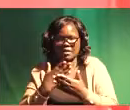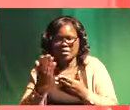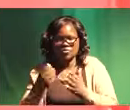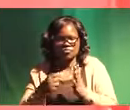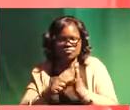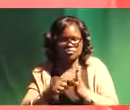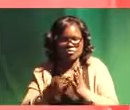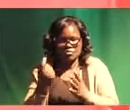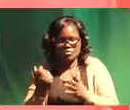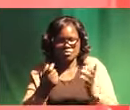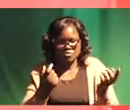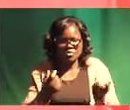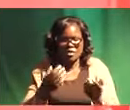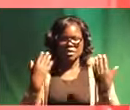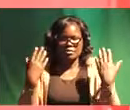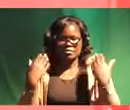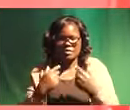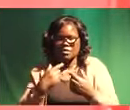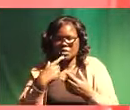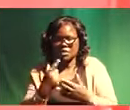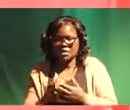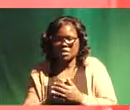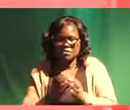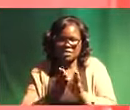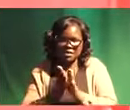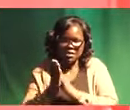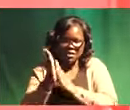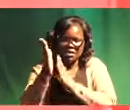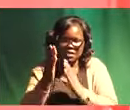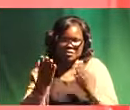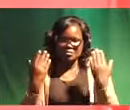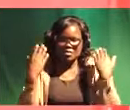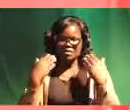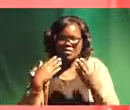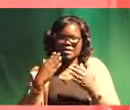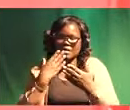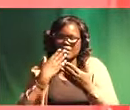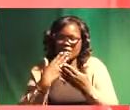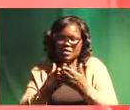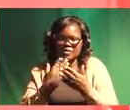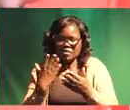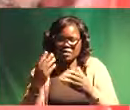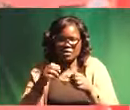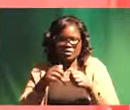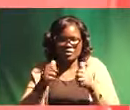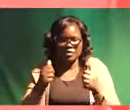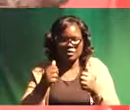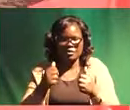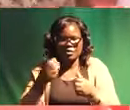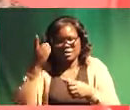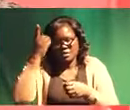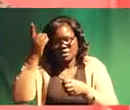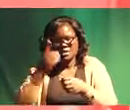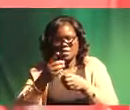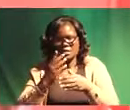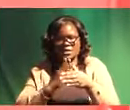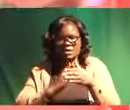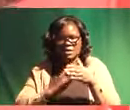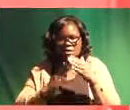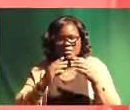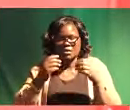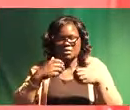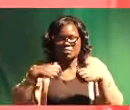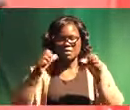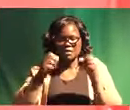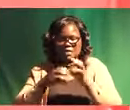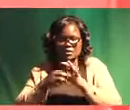furugu kidogo hapa Meru, ukasema turainishe Meru, na tunashukuru mambo ilienda vizuri. Uliamua Deputy President na